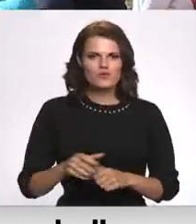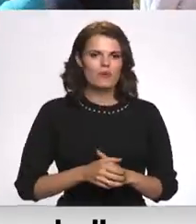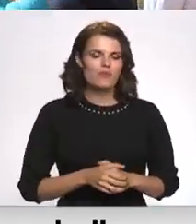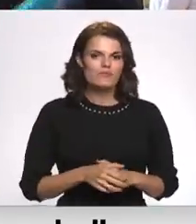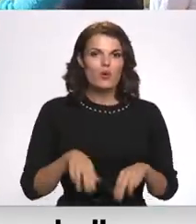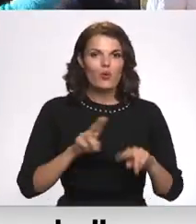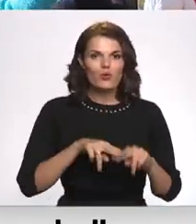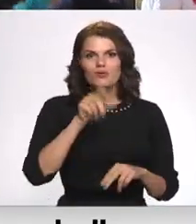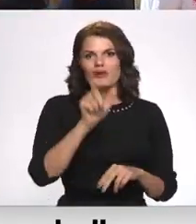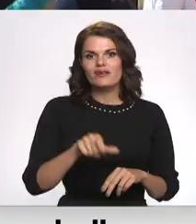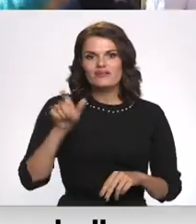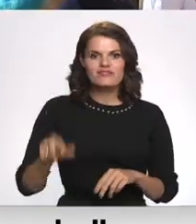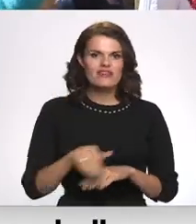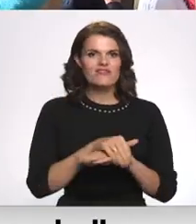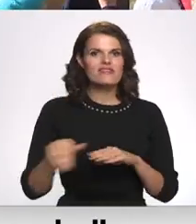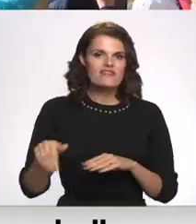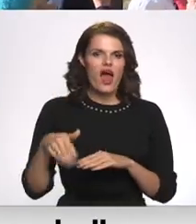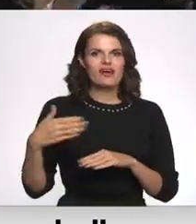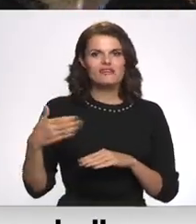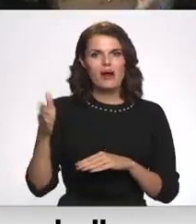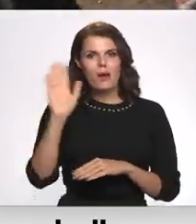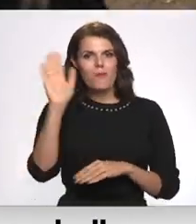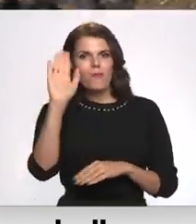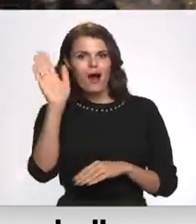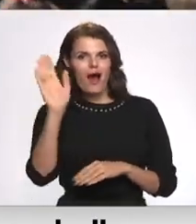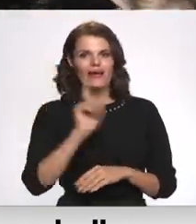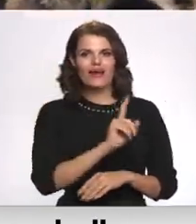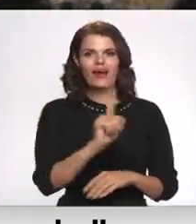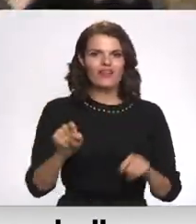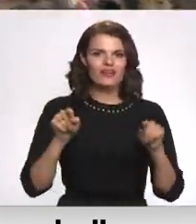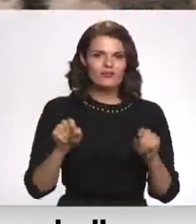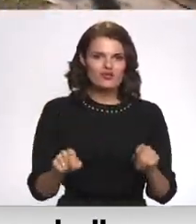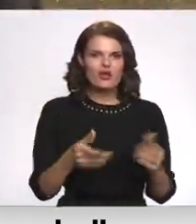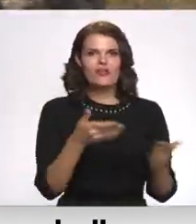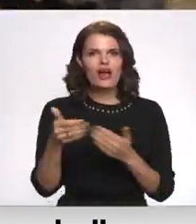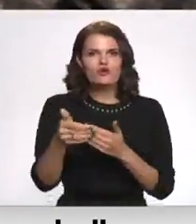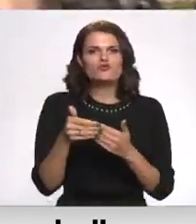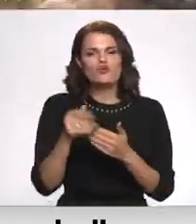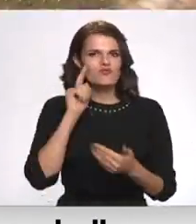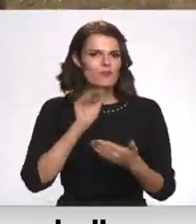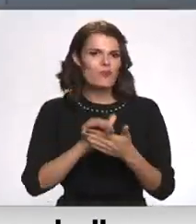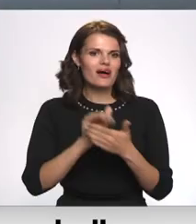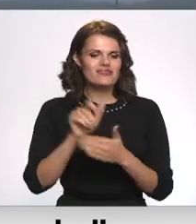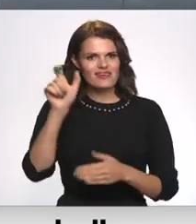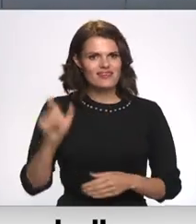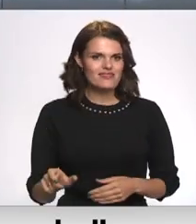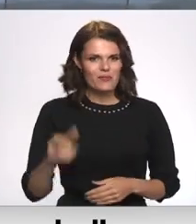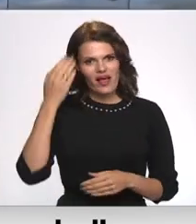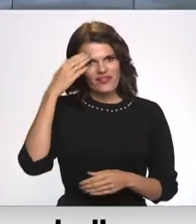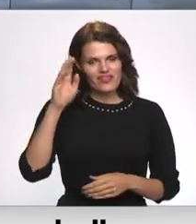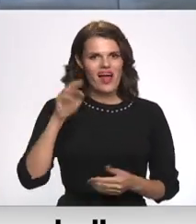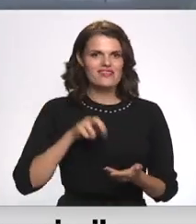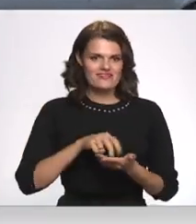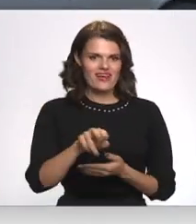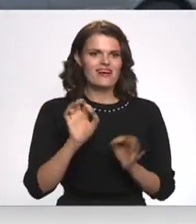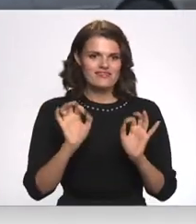Un iedzīvotāji ielas malā mājas Zemessargiem. Katram šajās rindās kāds sev tuvs un pazīstams. Dēls aizgāja ierindā,